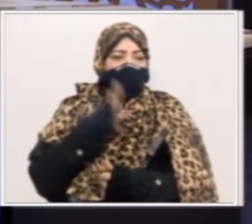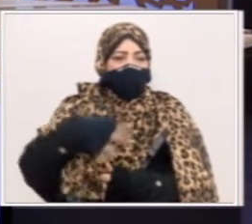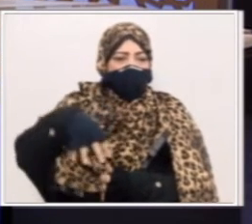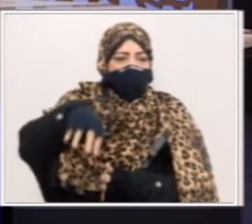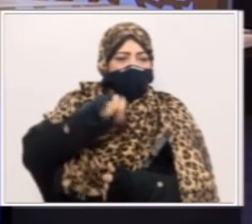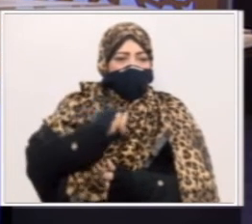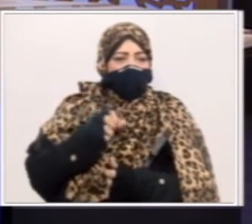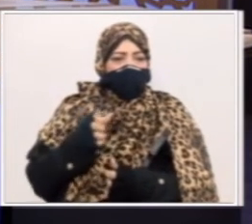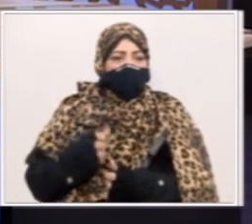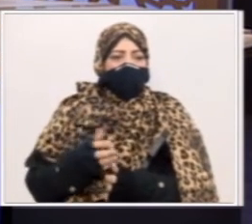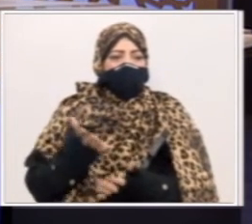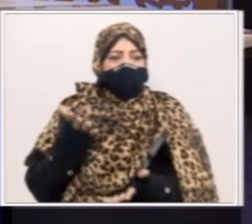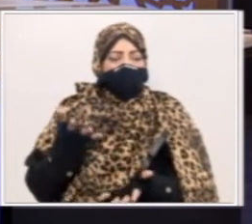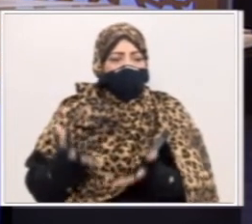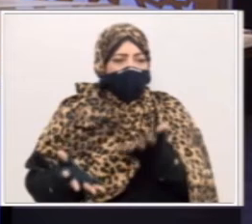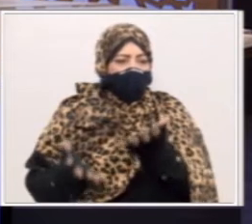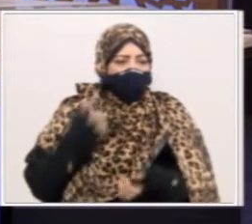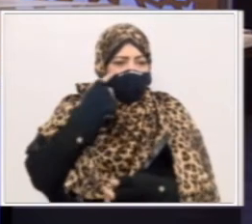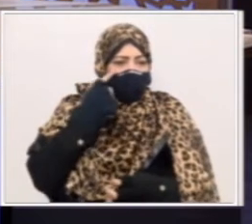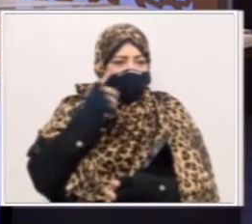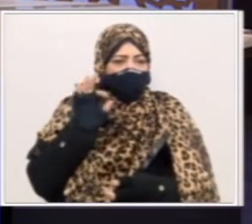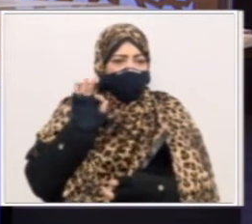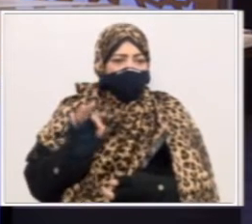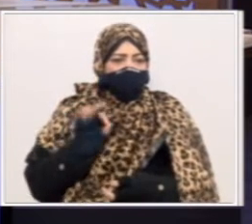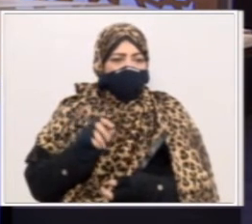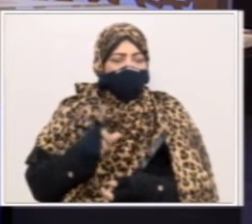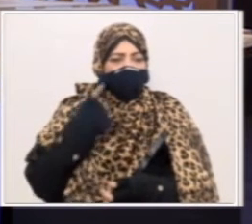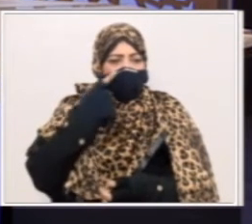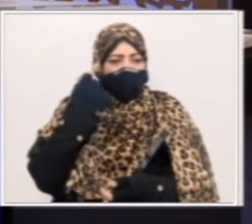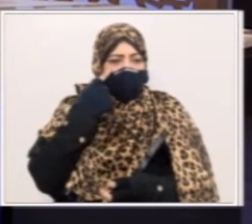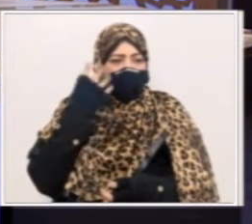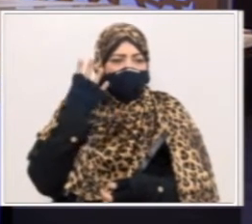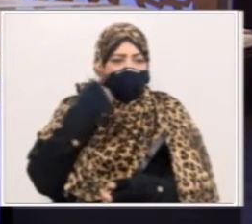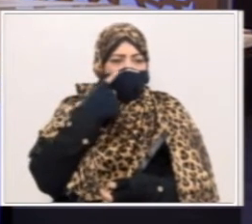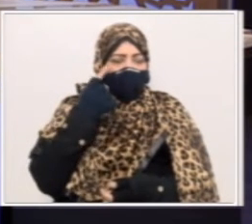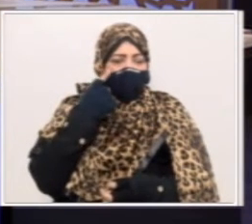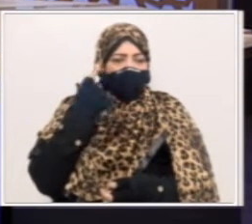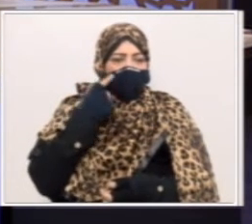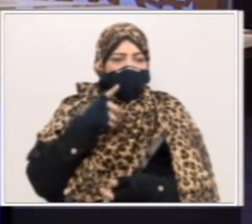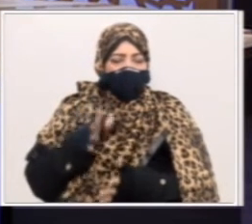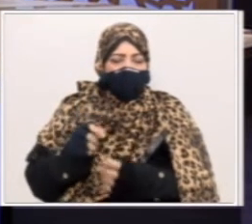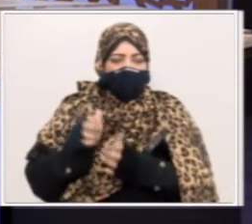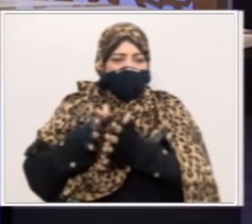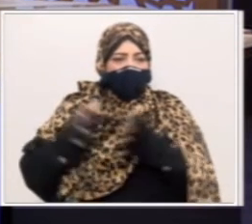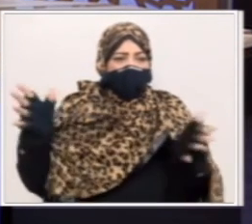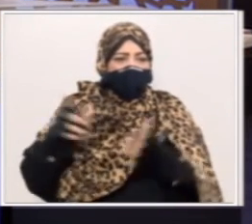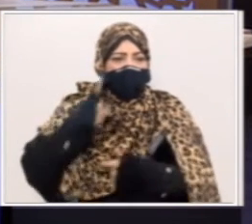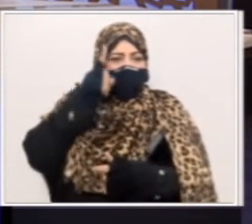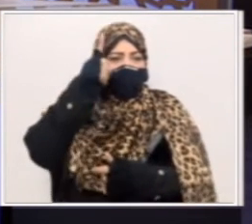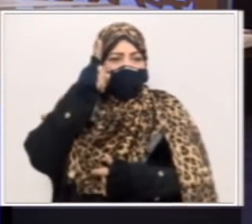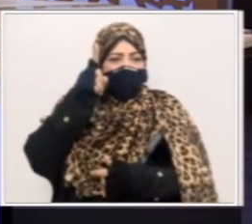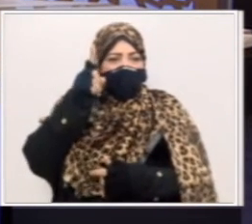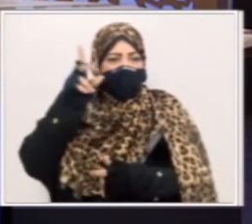للولد 4 هكتارين من الأرض، فكم يعطي البنتان وكم